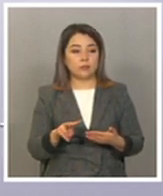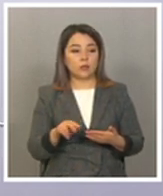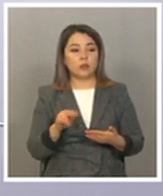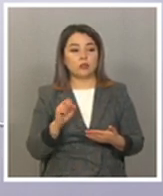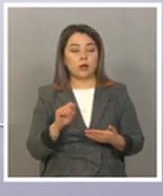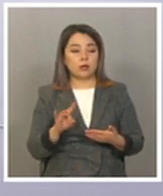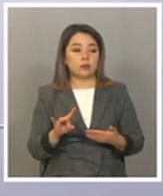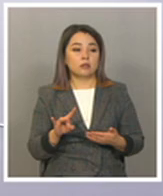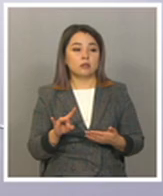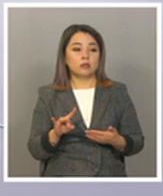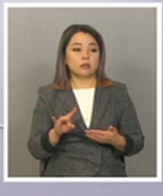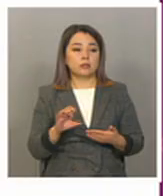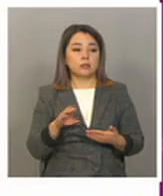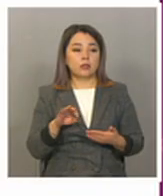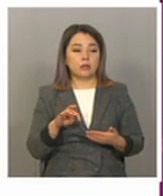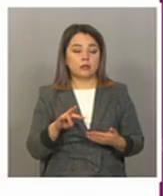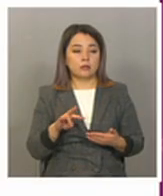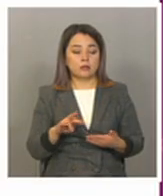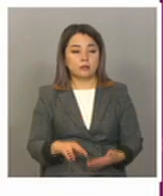char, string.